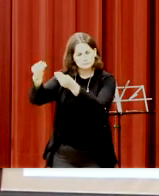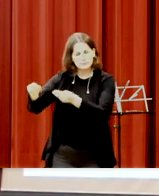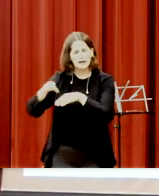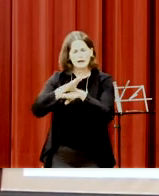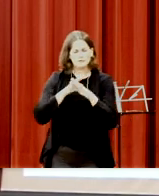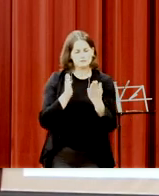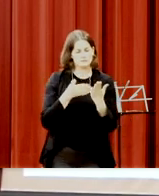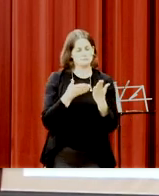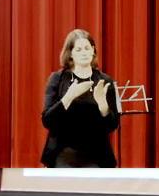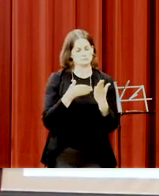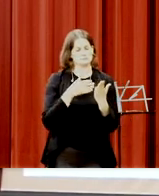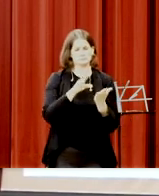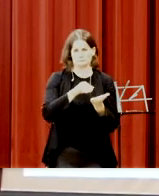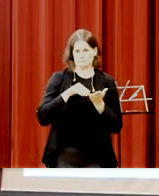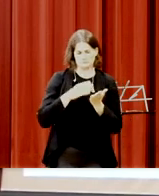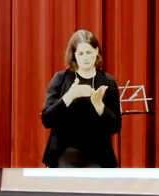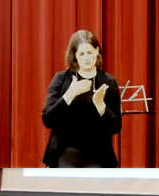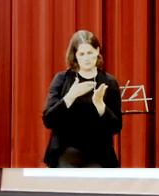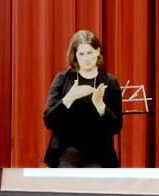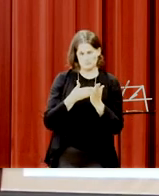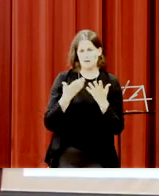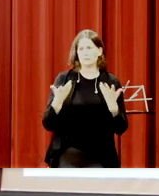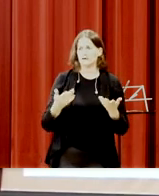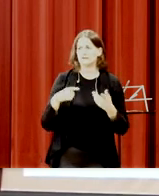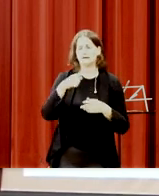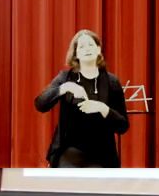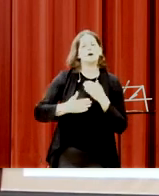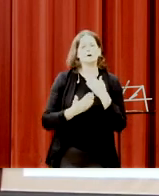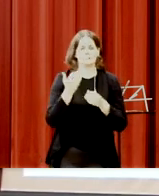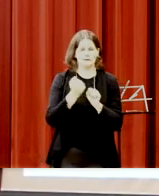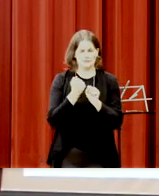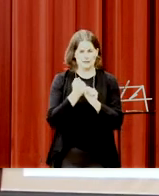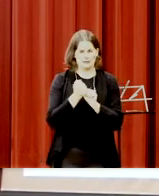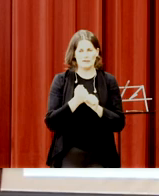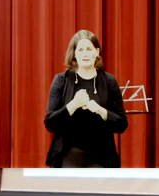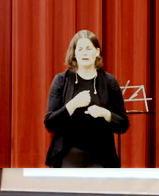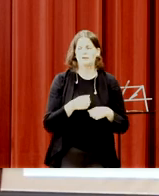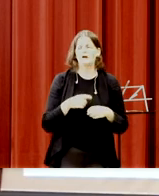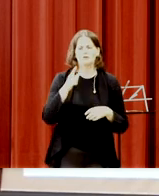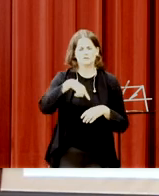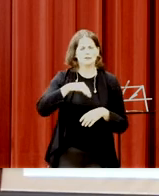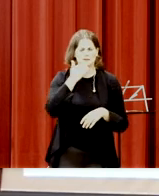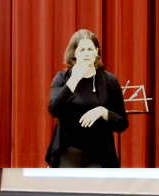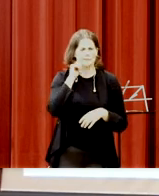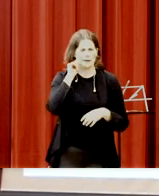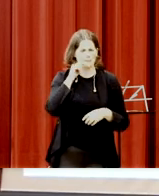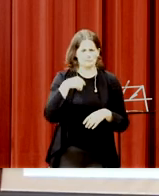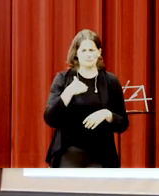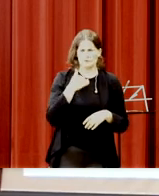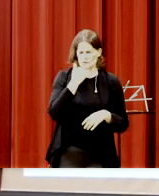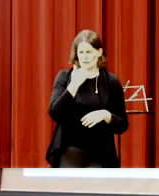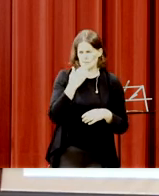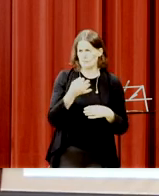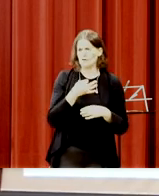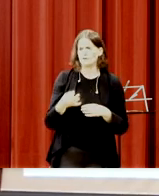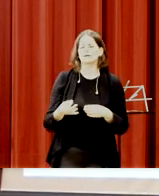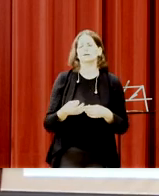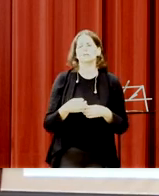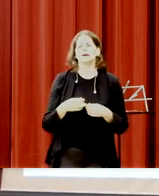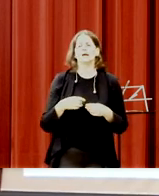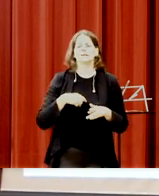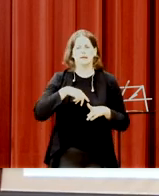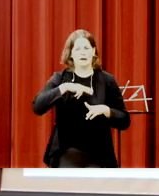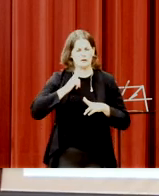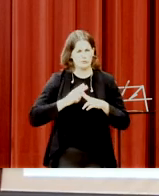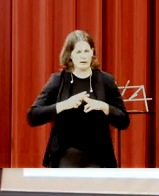seriosament parlant, som conscients de l'envergadura de l'obra, som conscients que estem parlant no de demà, sinó que estem parlant, ja no